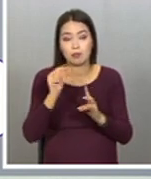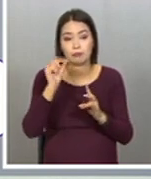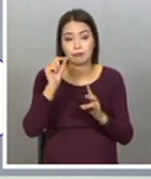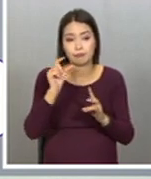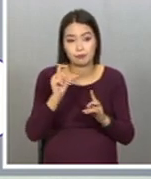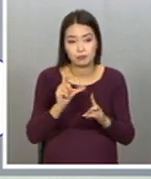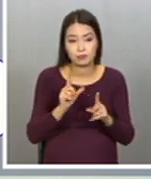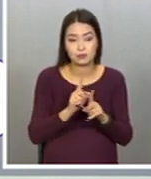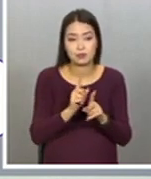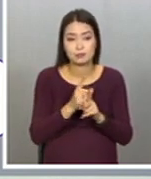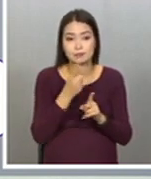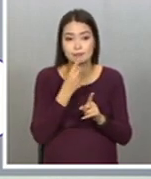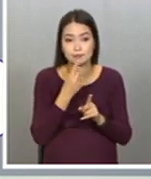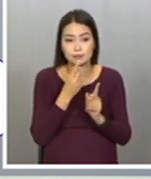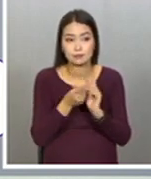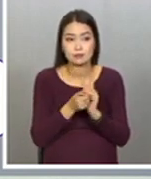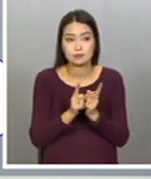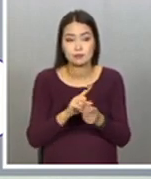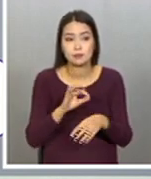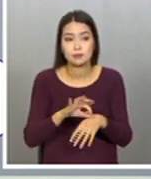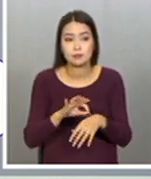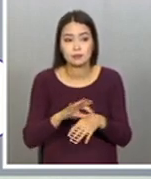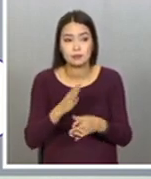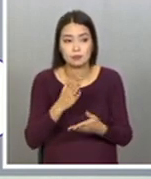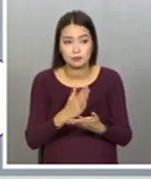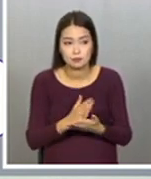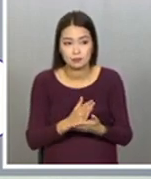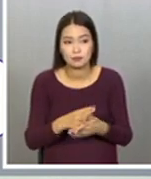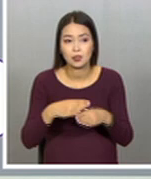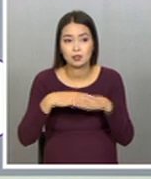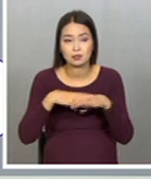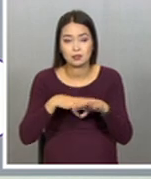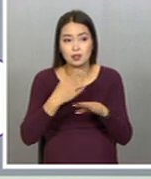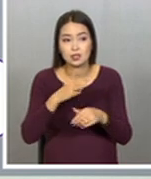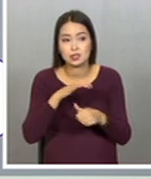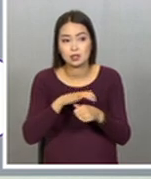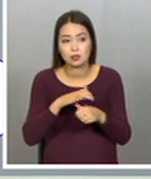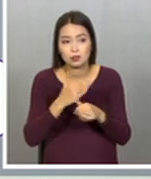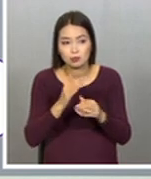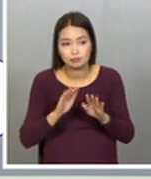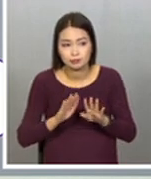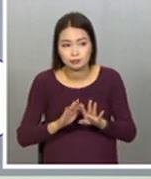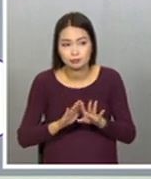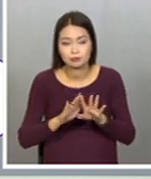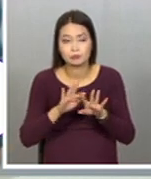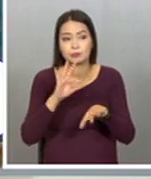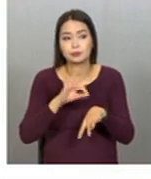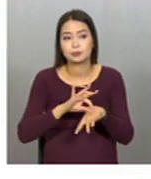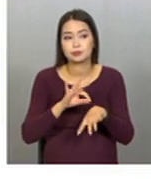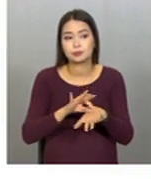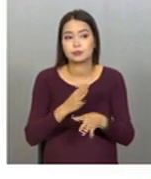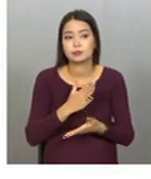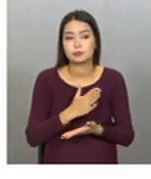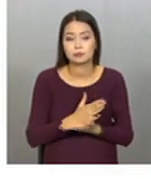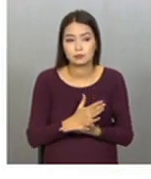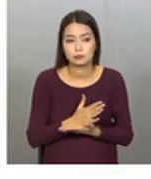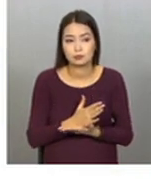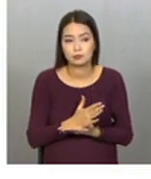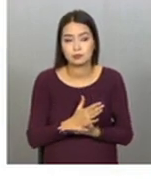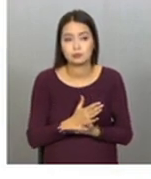сіздерге анық. Мінекі гифалары, саңырауқұлақтың, патогенді саңырауқұлақтың гифалары осылай еніп алады